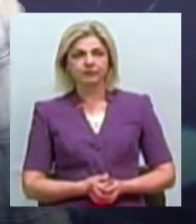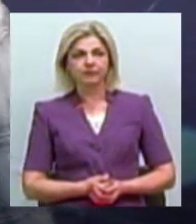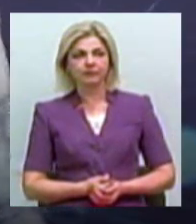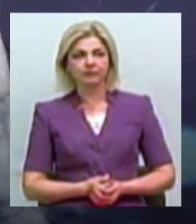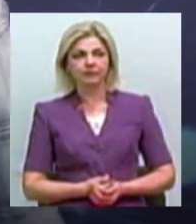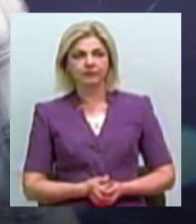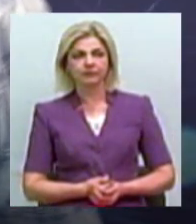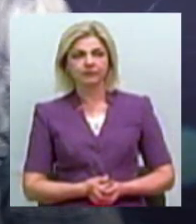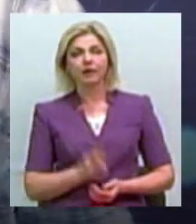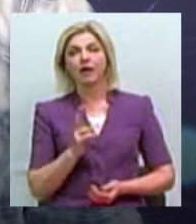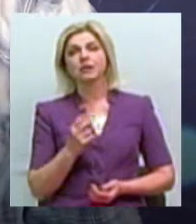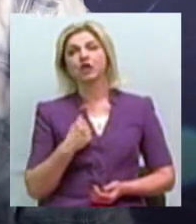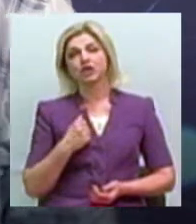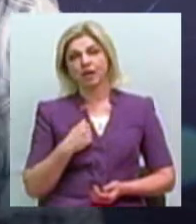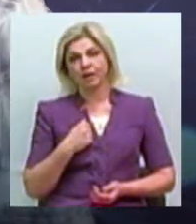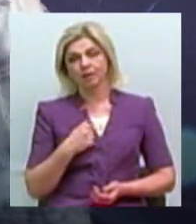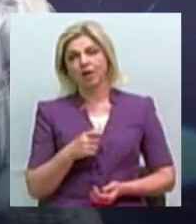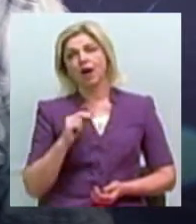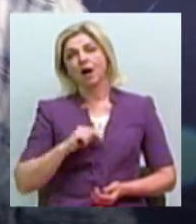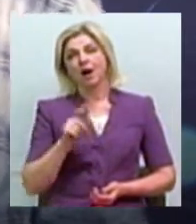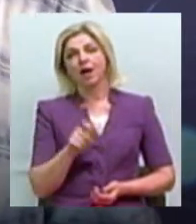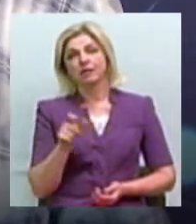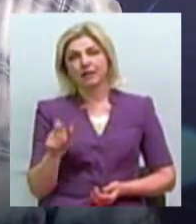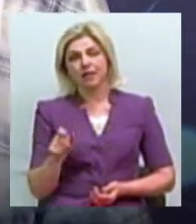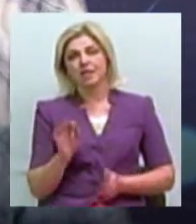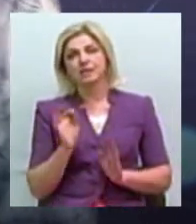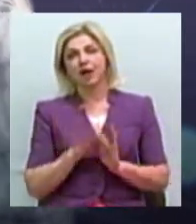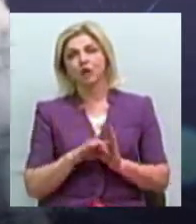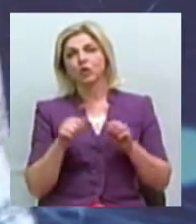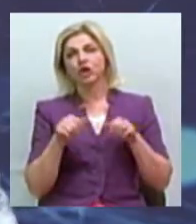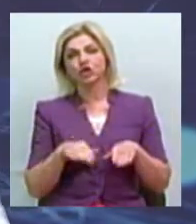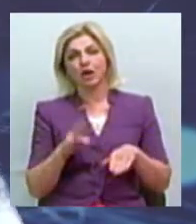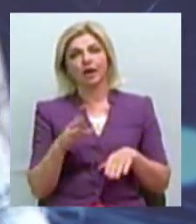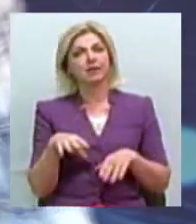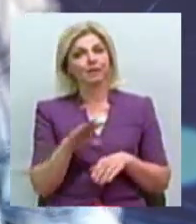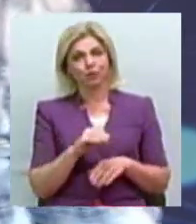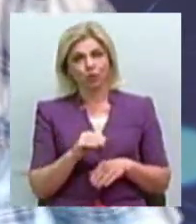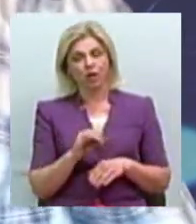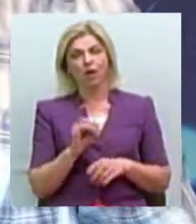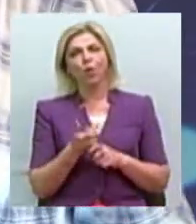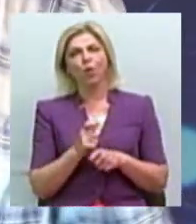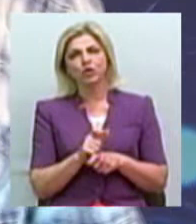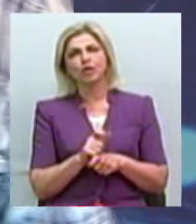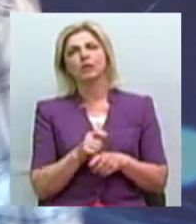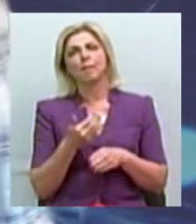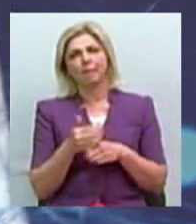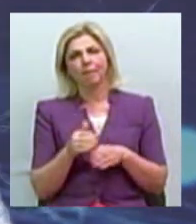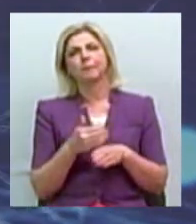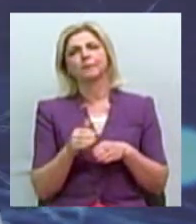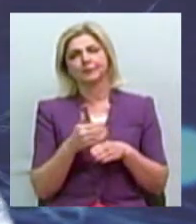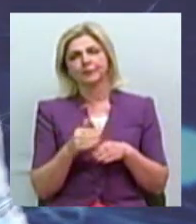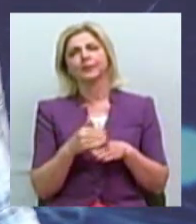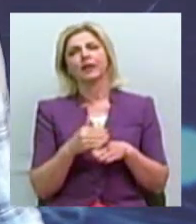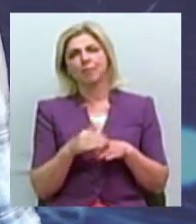кадры, к сожалению, сразу решали не все. И очень медленно набирали этого